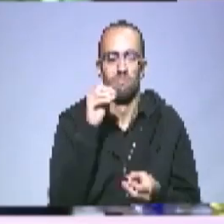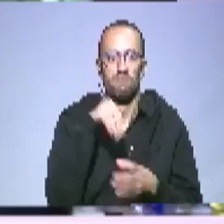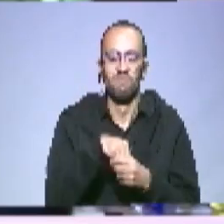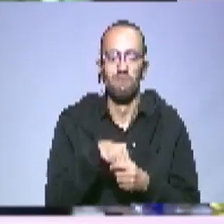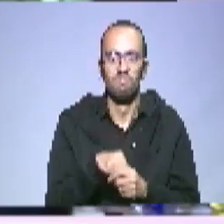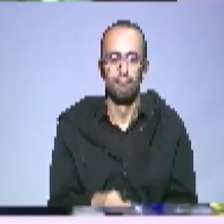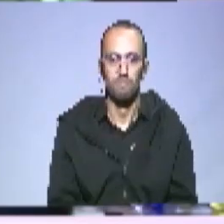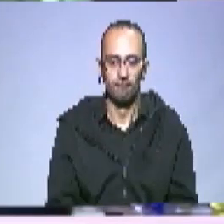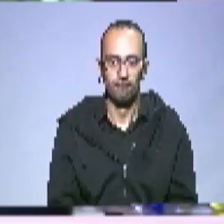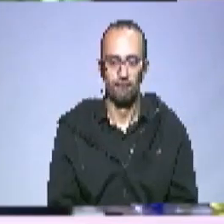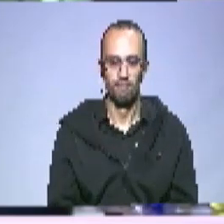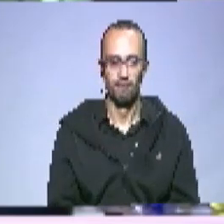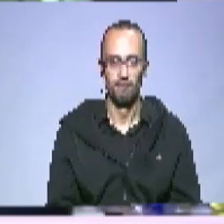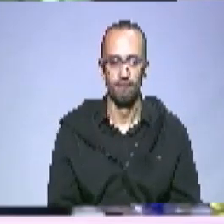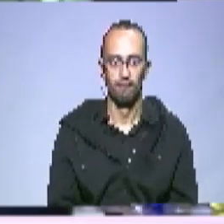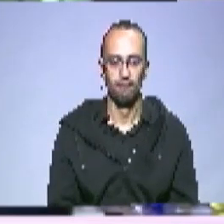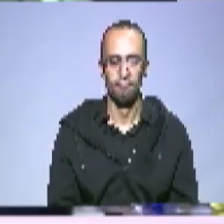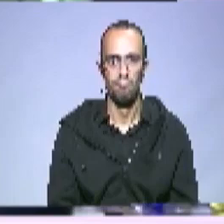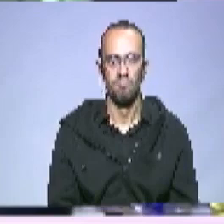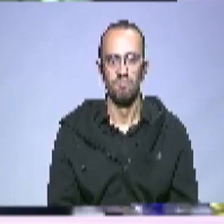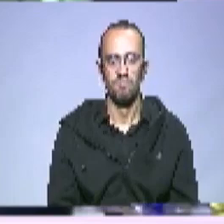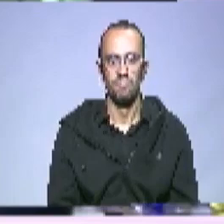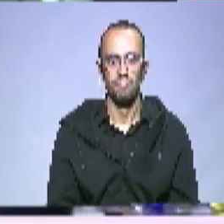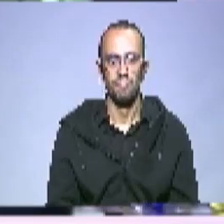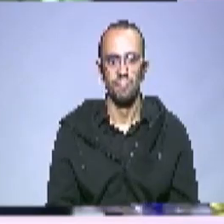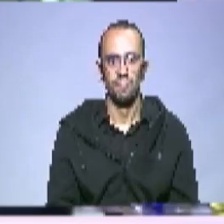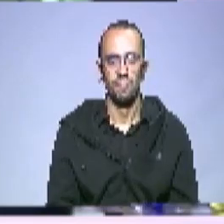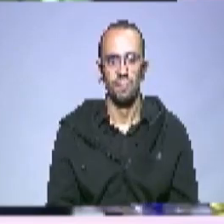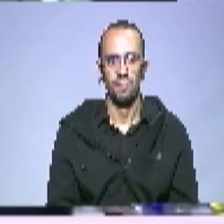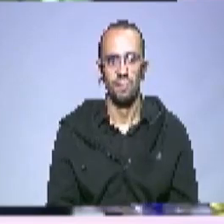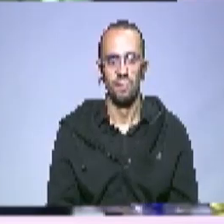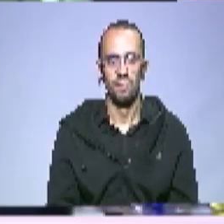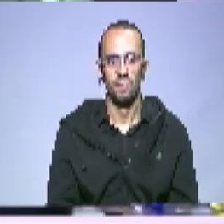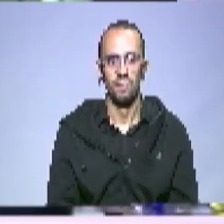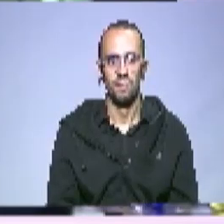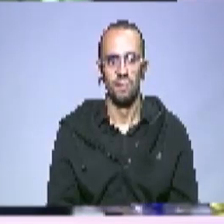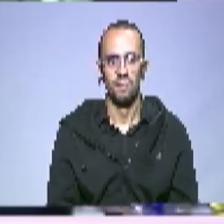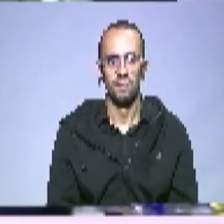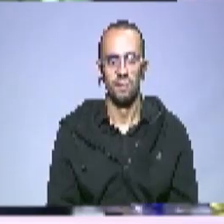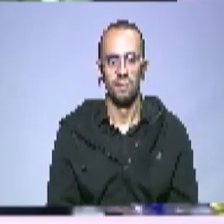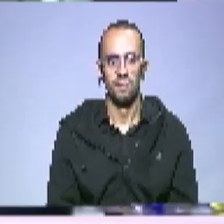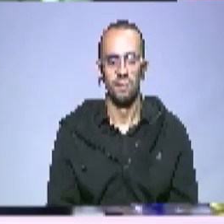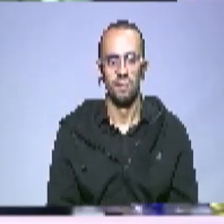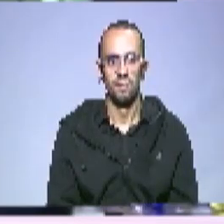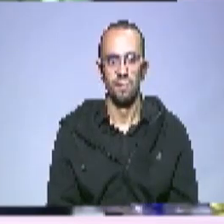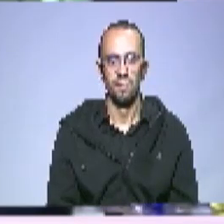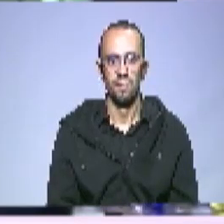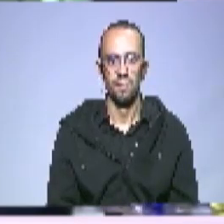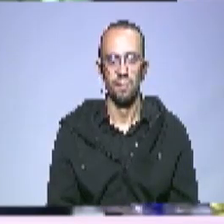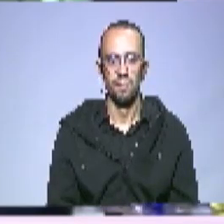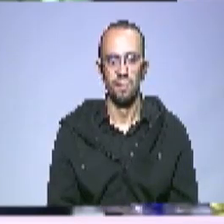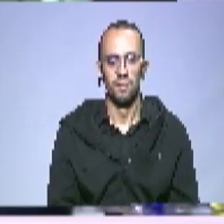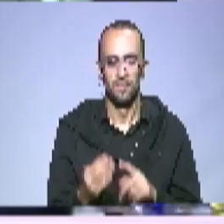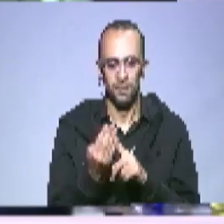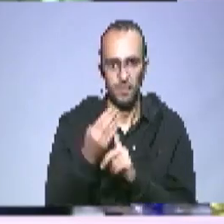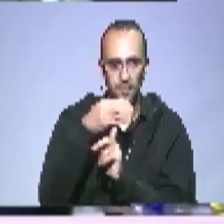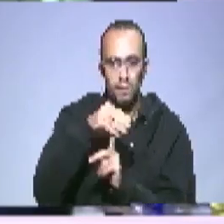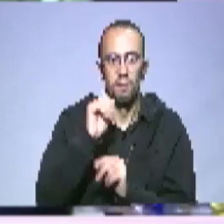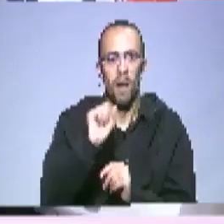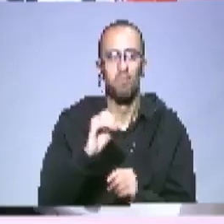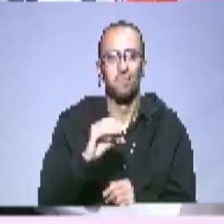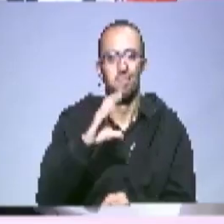كده. يبقى احنا عايزين ايه بقى كده؟ طيب هنحط هنا معانا كيس بيكنج باودر